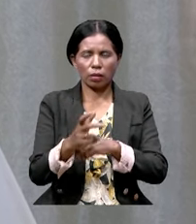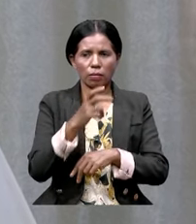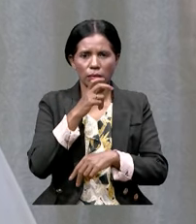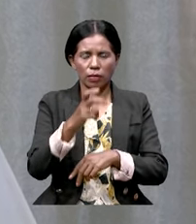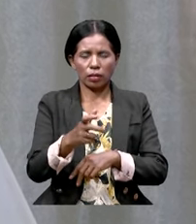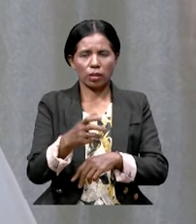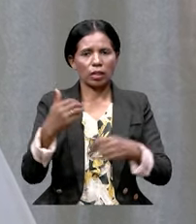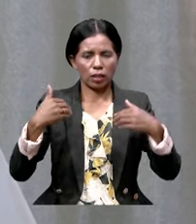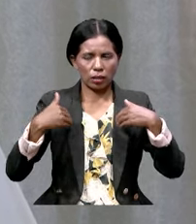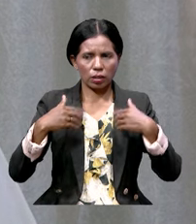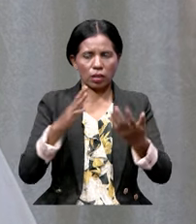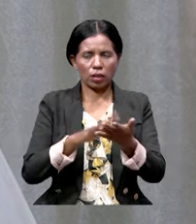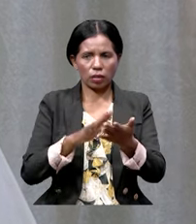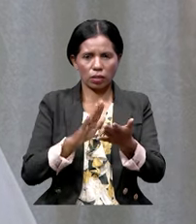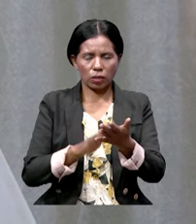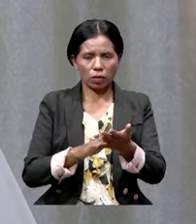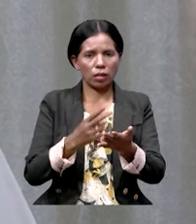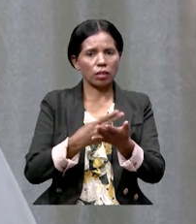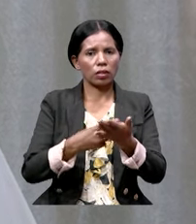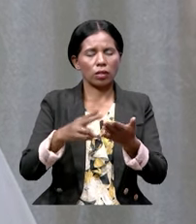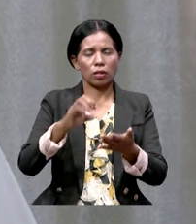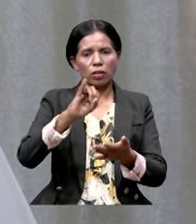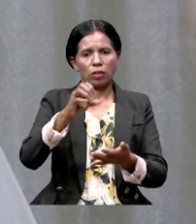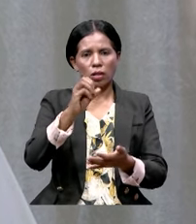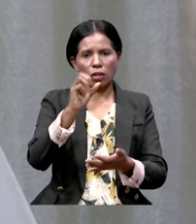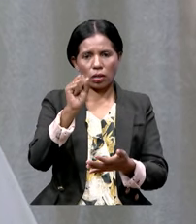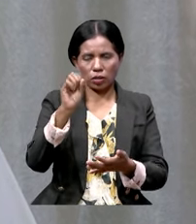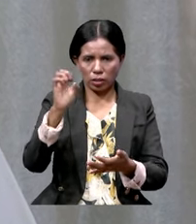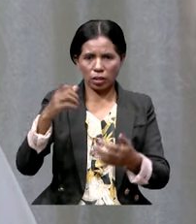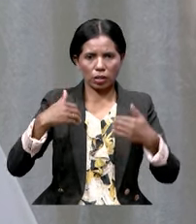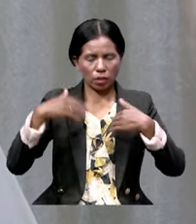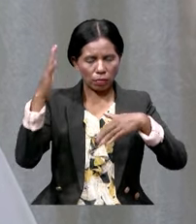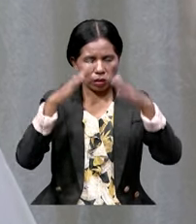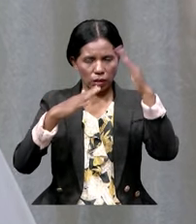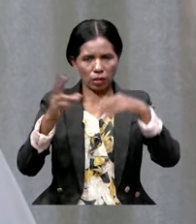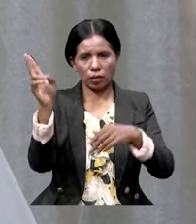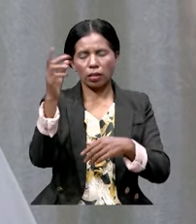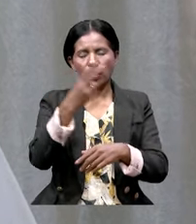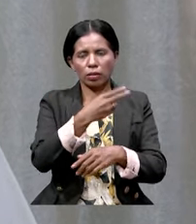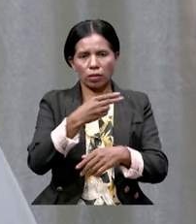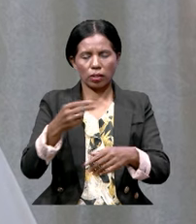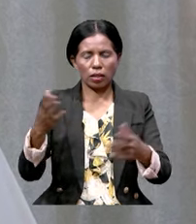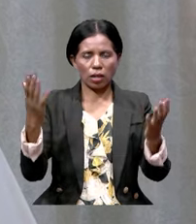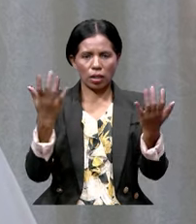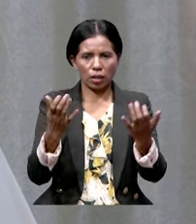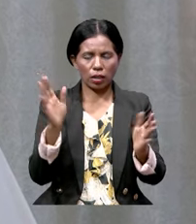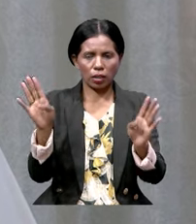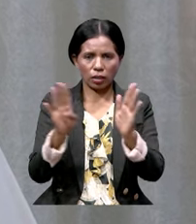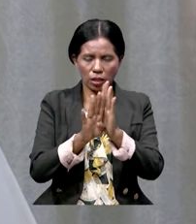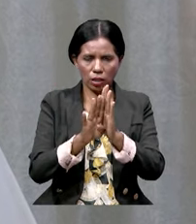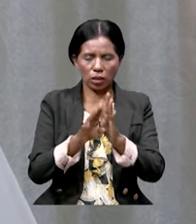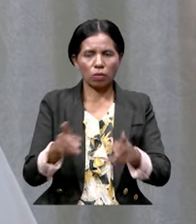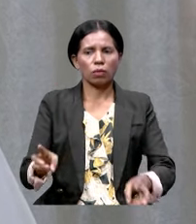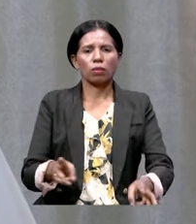dun escola Externato San José, ne be ia problema, papa se akartaka, ma be continua, nune,